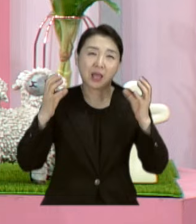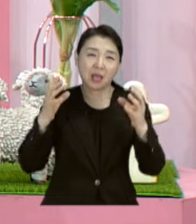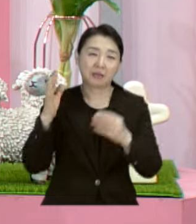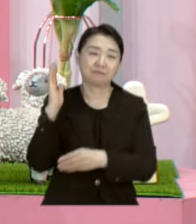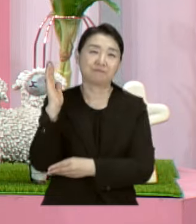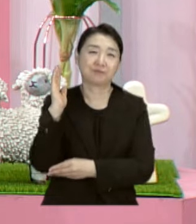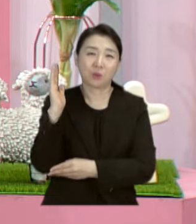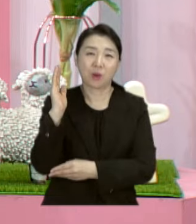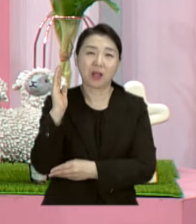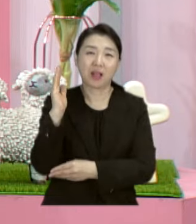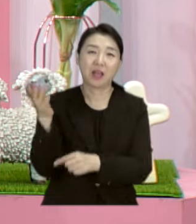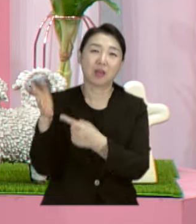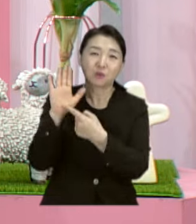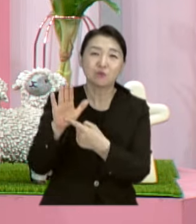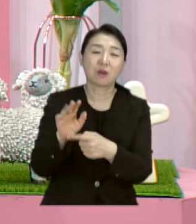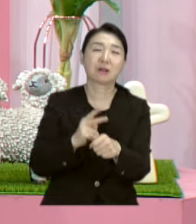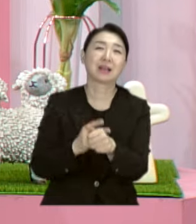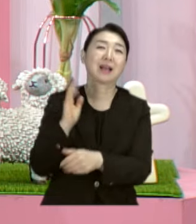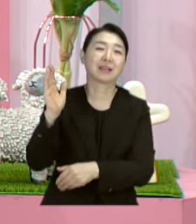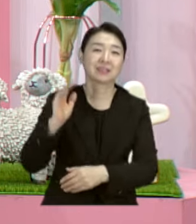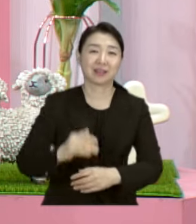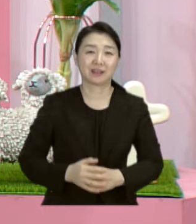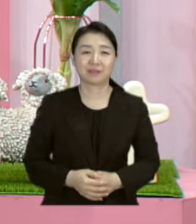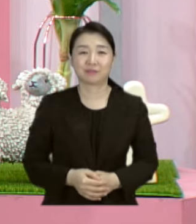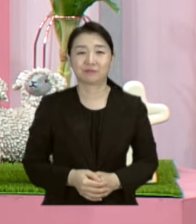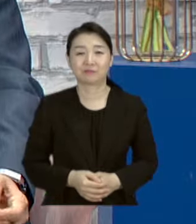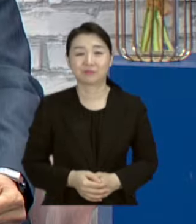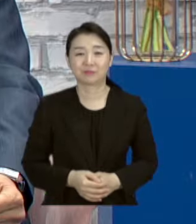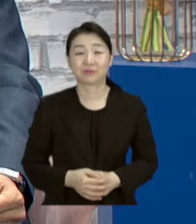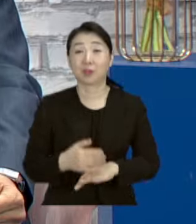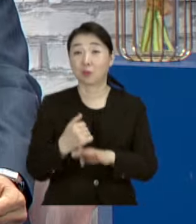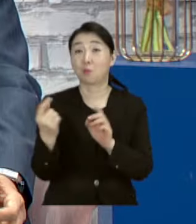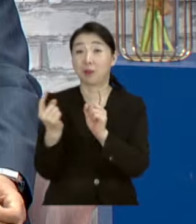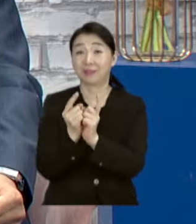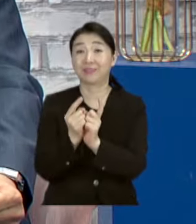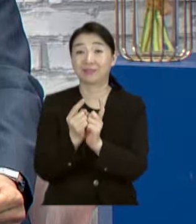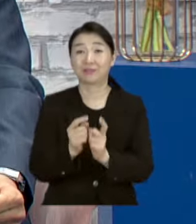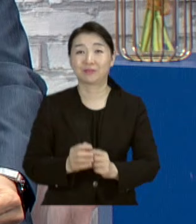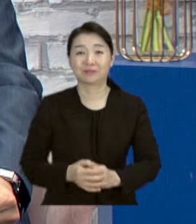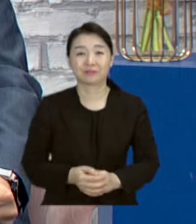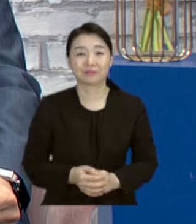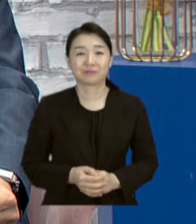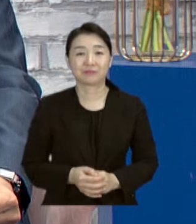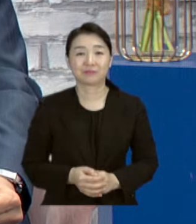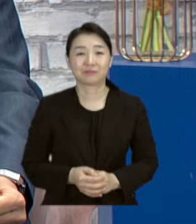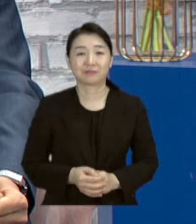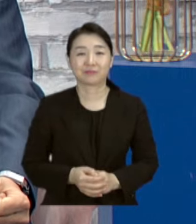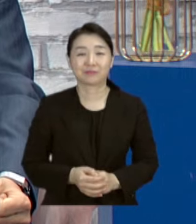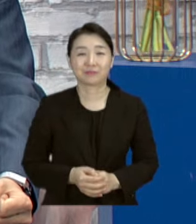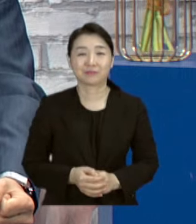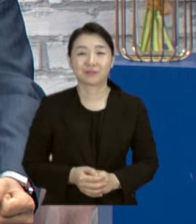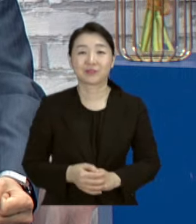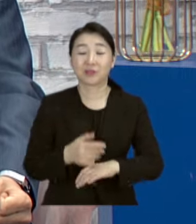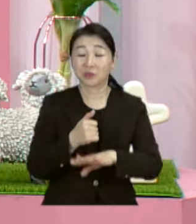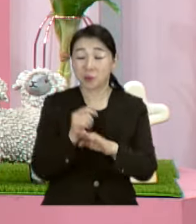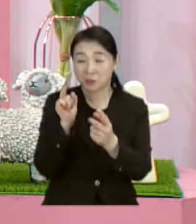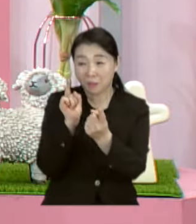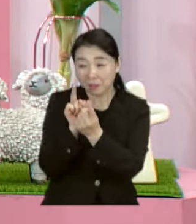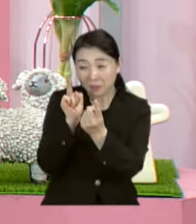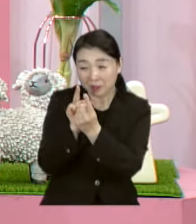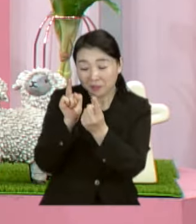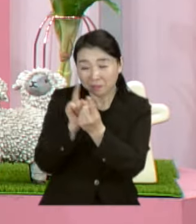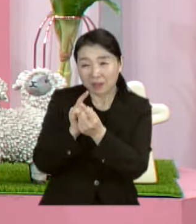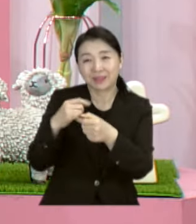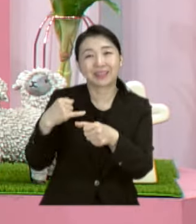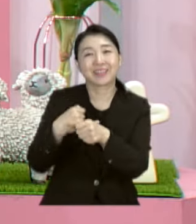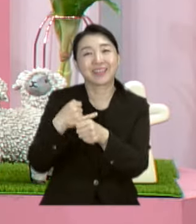돼가지고 초청받은 동화 구연 강사였어요. 그렇지, 그분이 보기에는. 네, 그래가지고 제가 이제